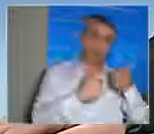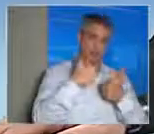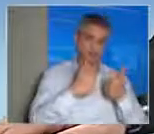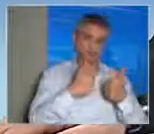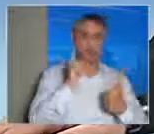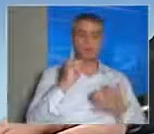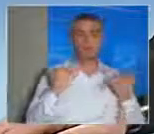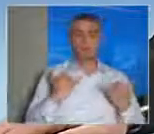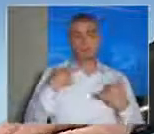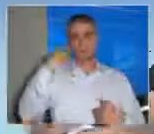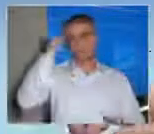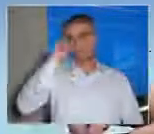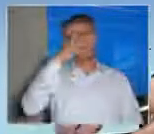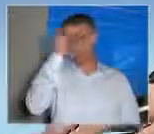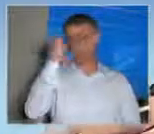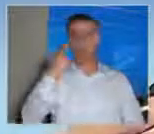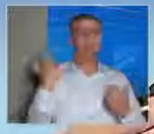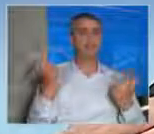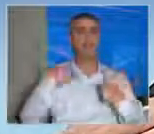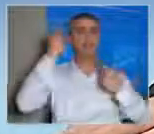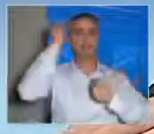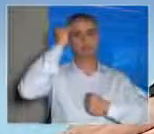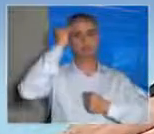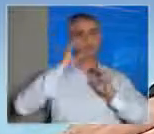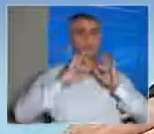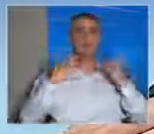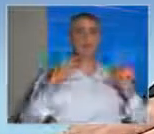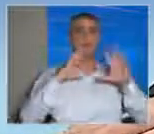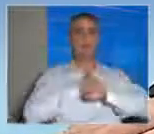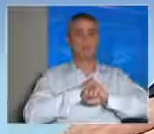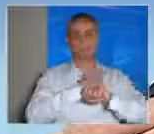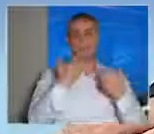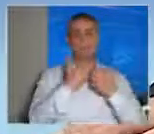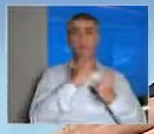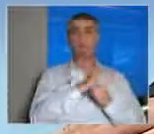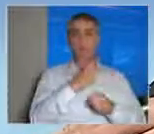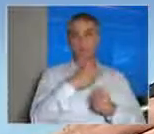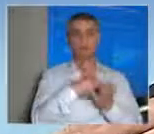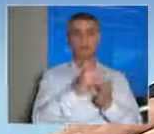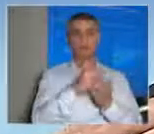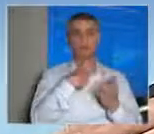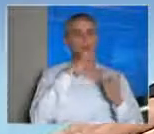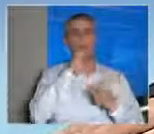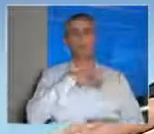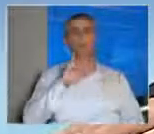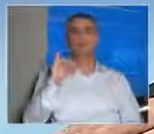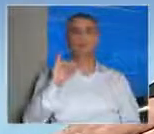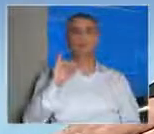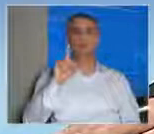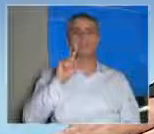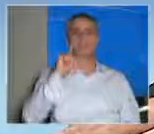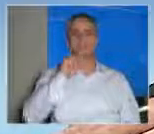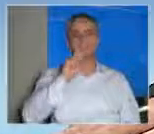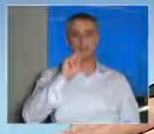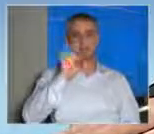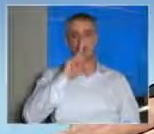אבל בינתיים היום נזכור ולא נשכח, אירועי יום הזיכרון לשואה ולגבורה יפתחו הערב ביד ושם. בהמשך אנחנו נשוחח עם יונה ויזנטל, המפיק